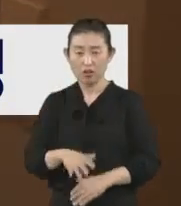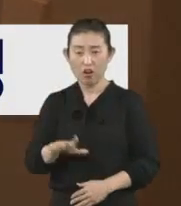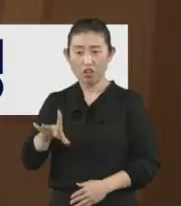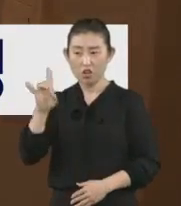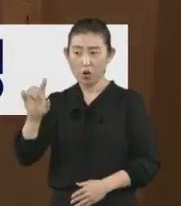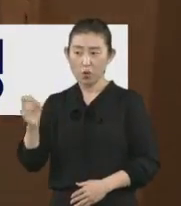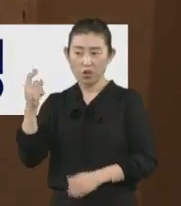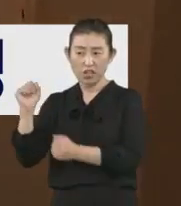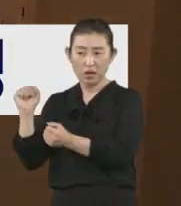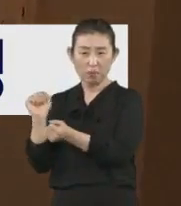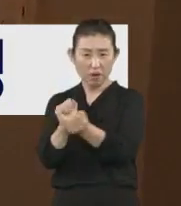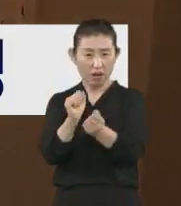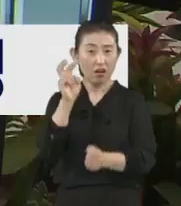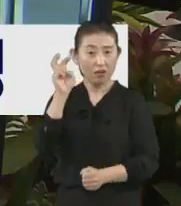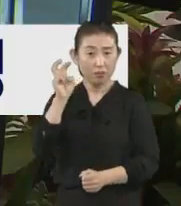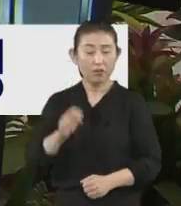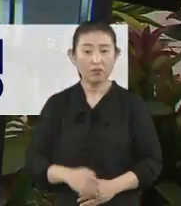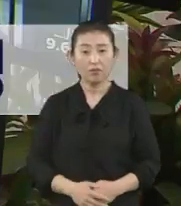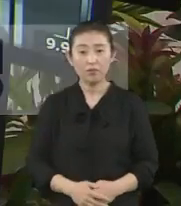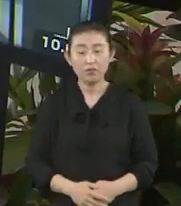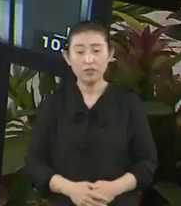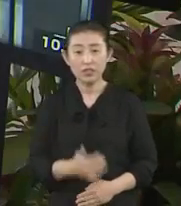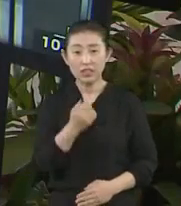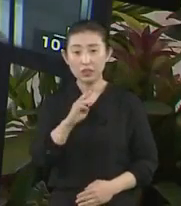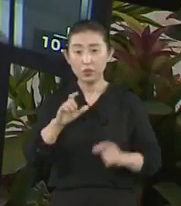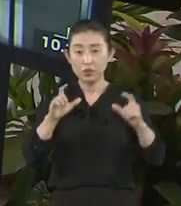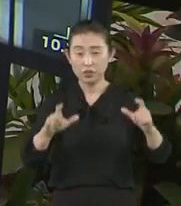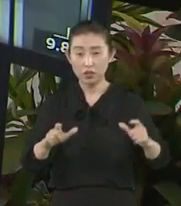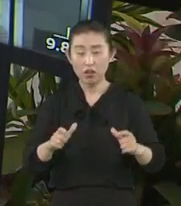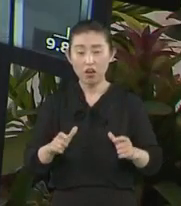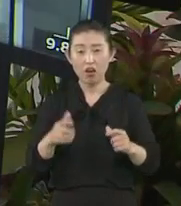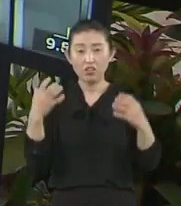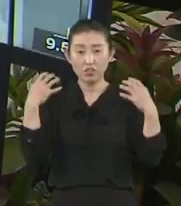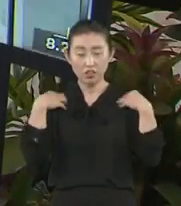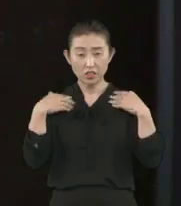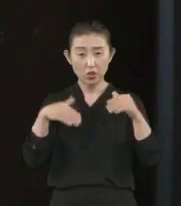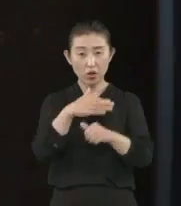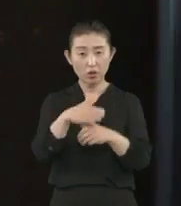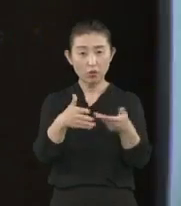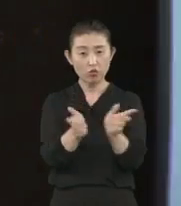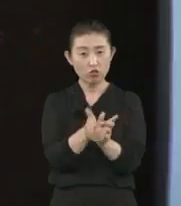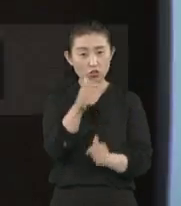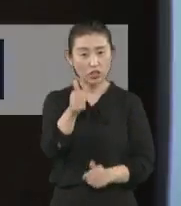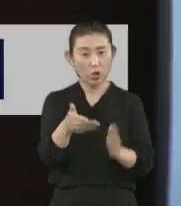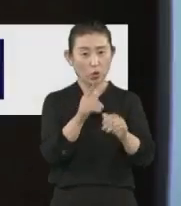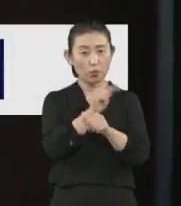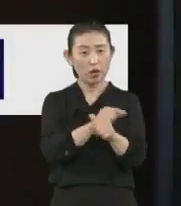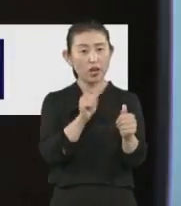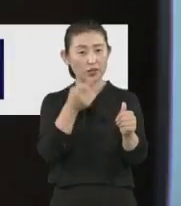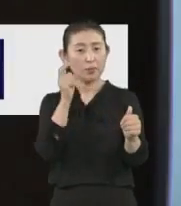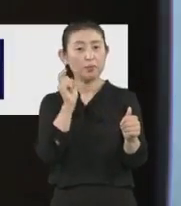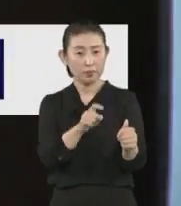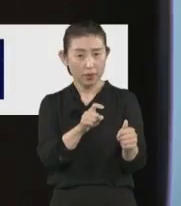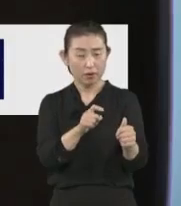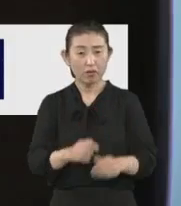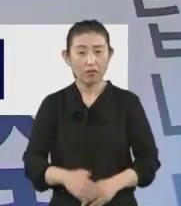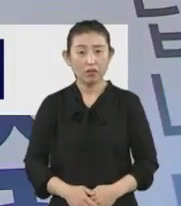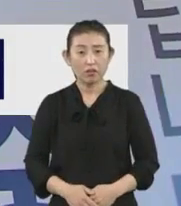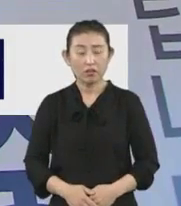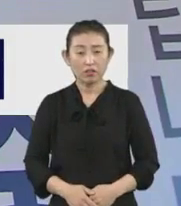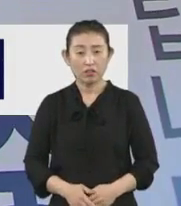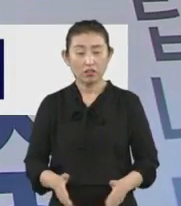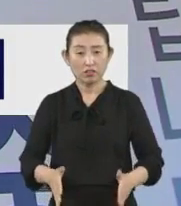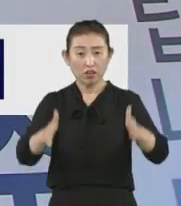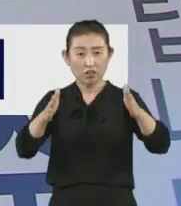수도권에서 비롯됐을 가능성이 나옵니다. 세종에선 정부 세종청사 환경부 국장급 공무원 A씨가 확진 판정을 받아